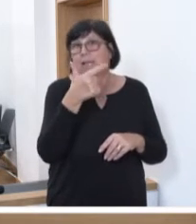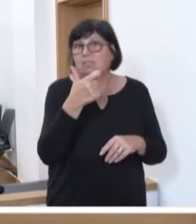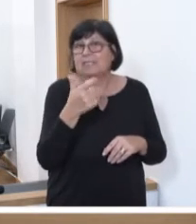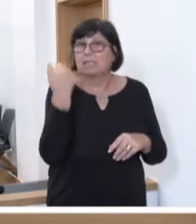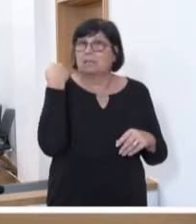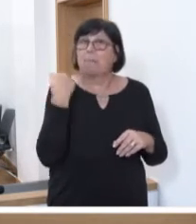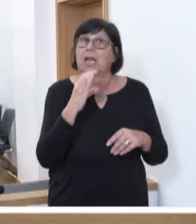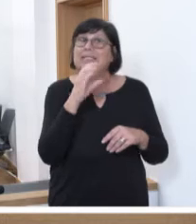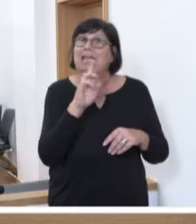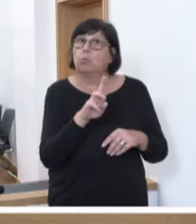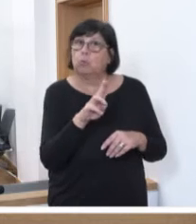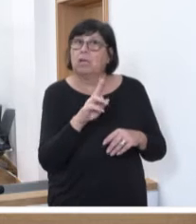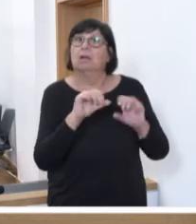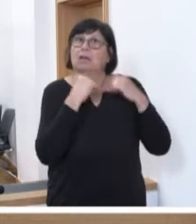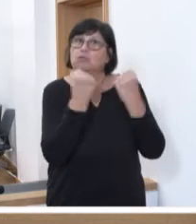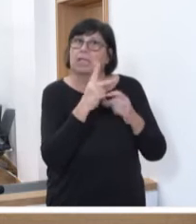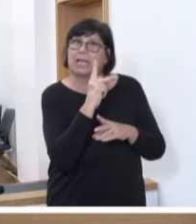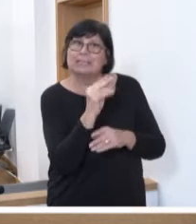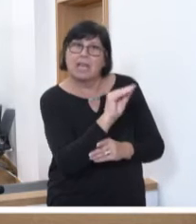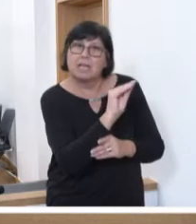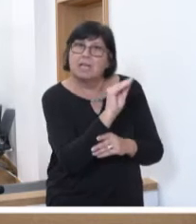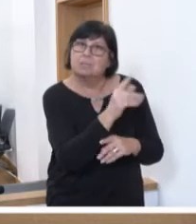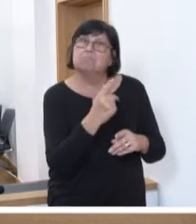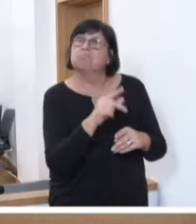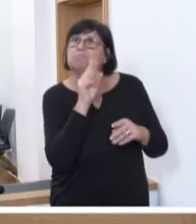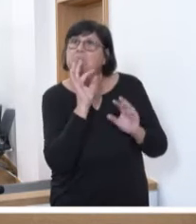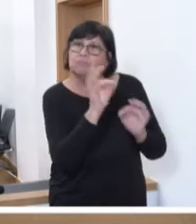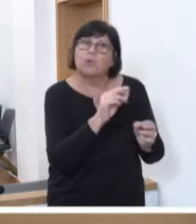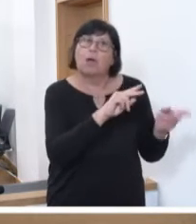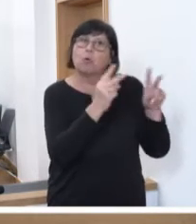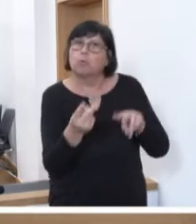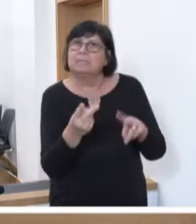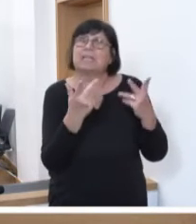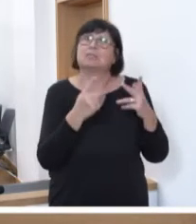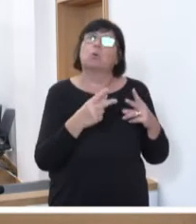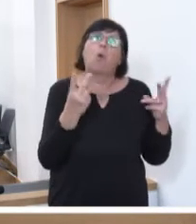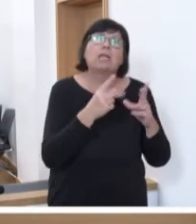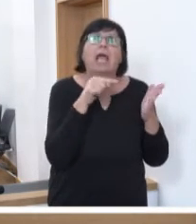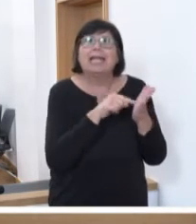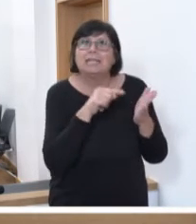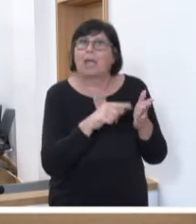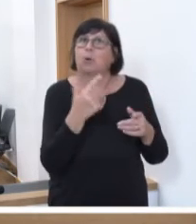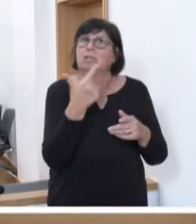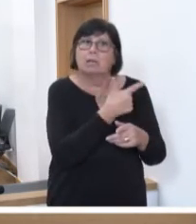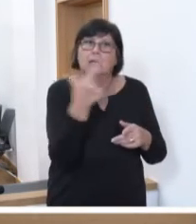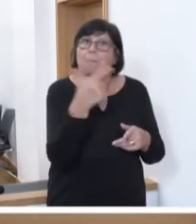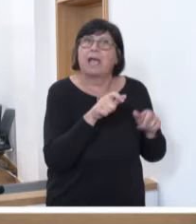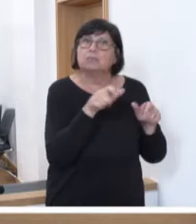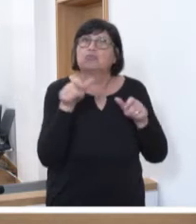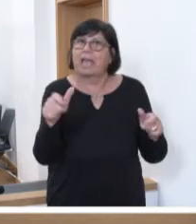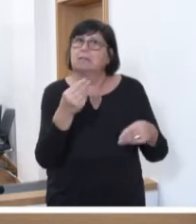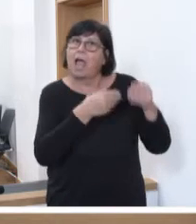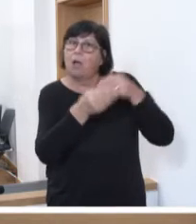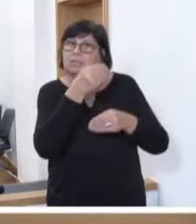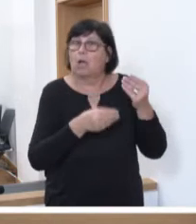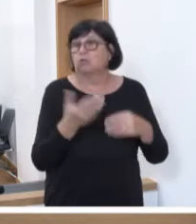damalige CDU-geführte Staatskanzlei gewandt, um sich zu Hintergründen und Umsetzungsszenarien zu den beiden Strecken auszutauschen. Nachdem der damalige